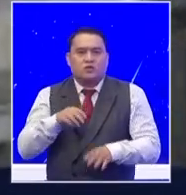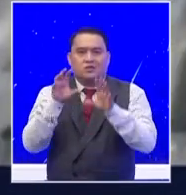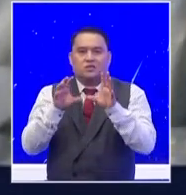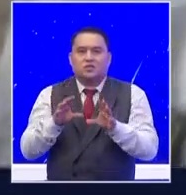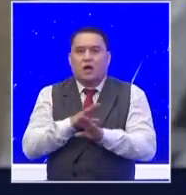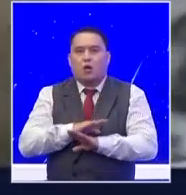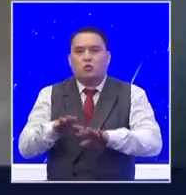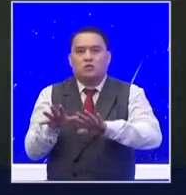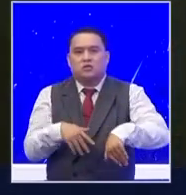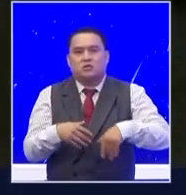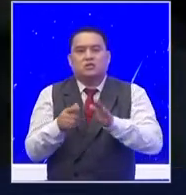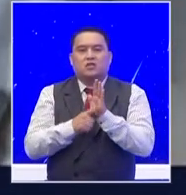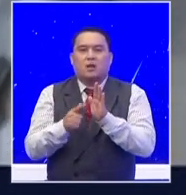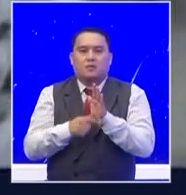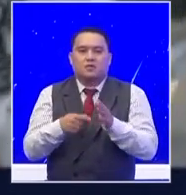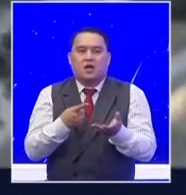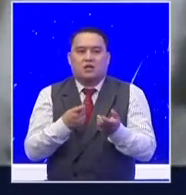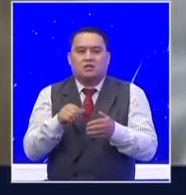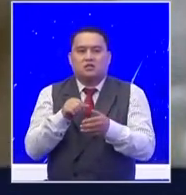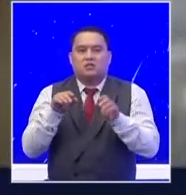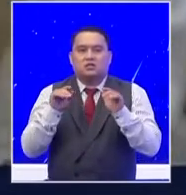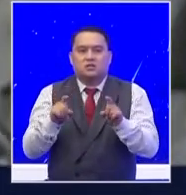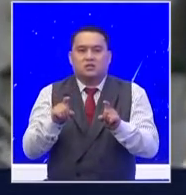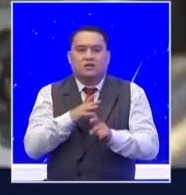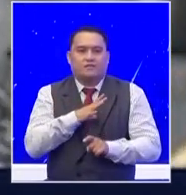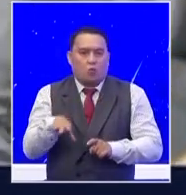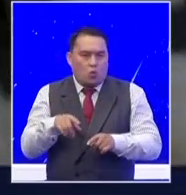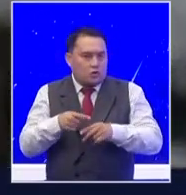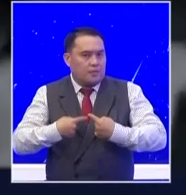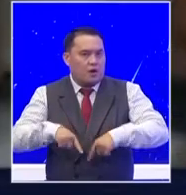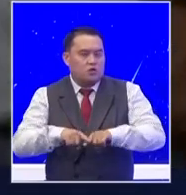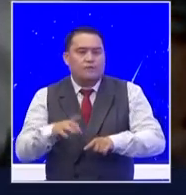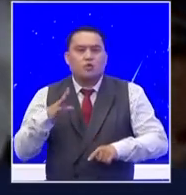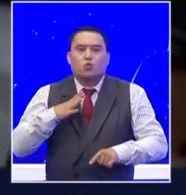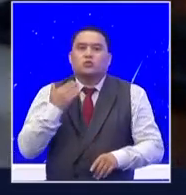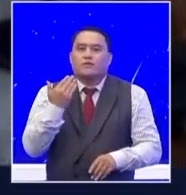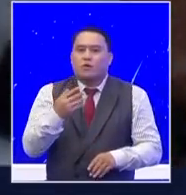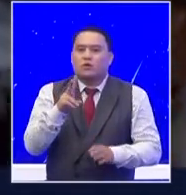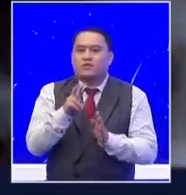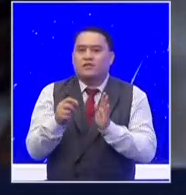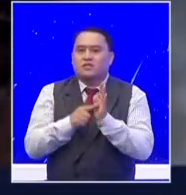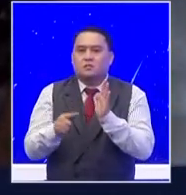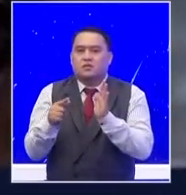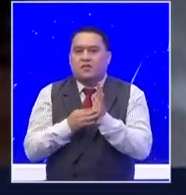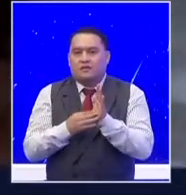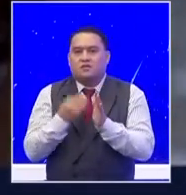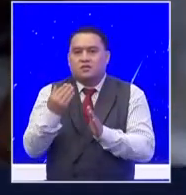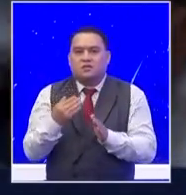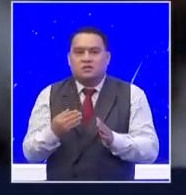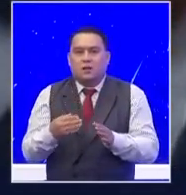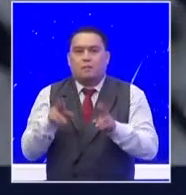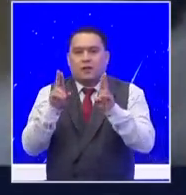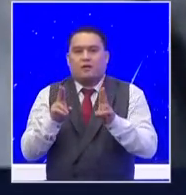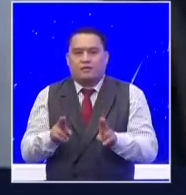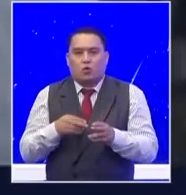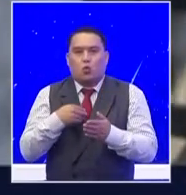незаконного оборота изъято 70 единиц незарегистрированных в органе внутренних дел оружия и еще 279 за несоблюдение